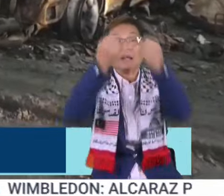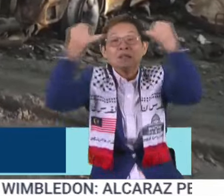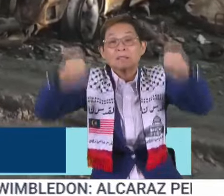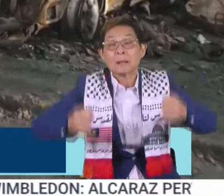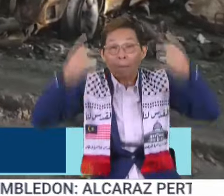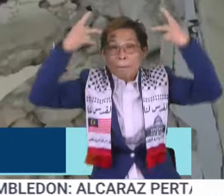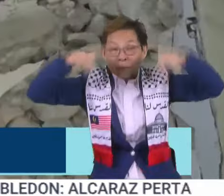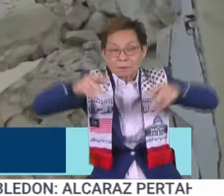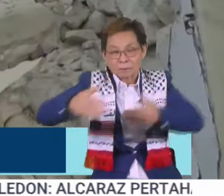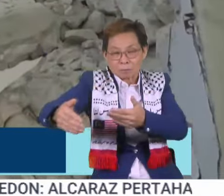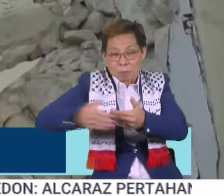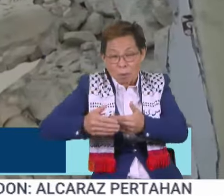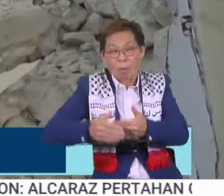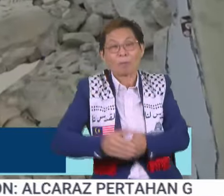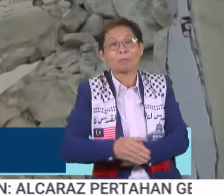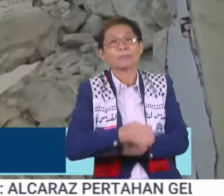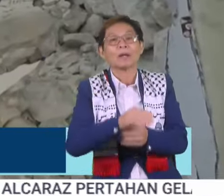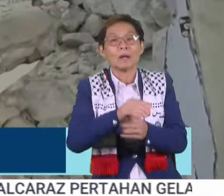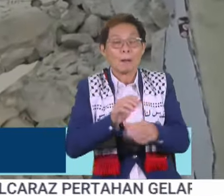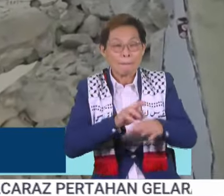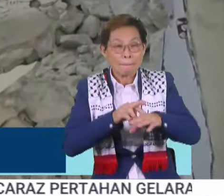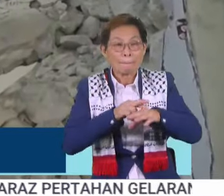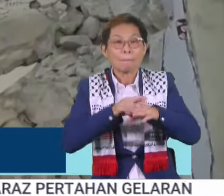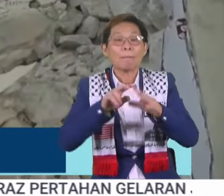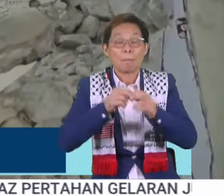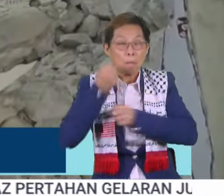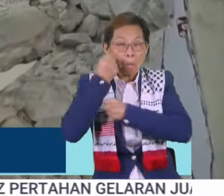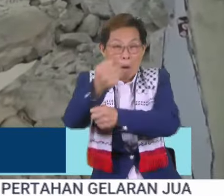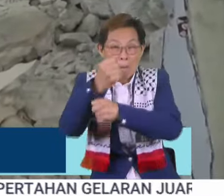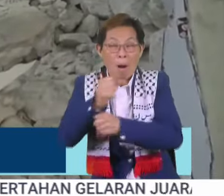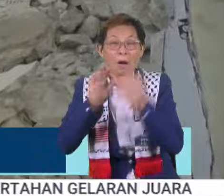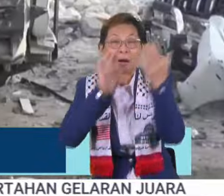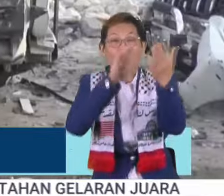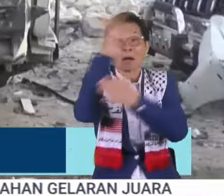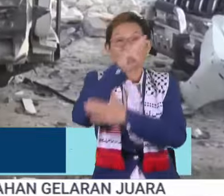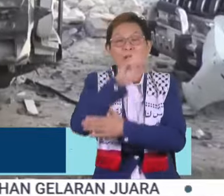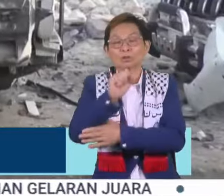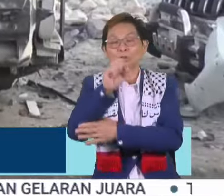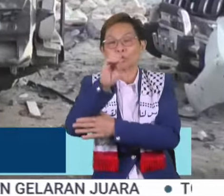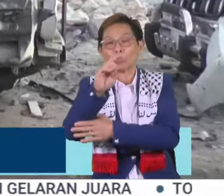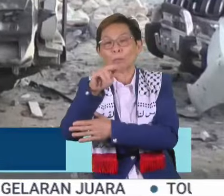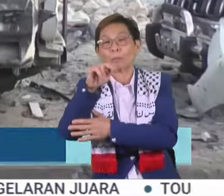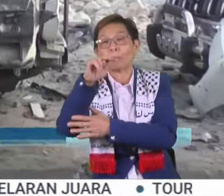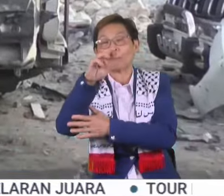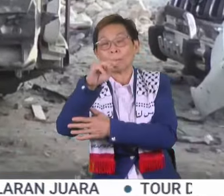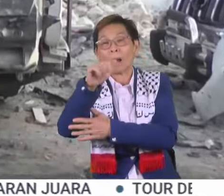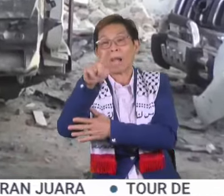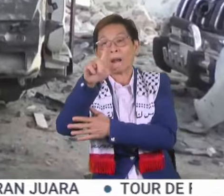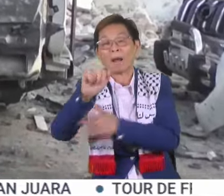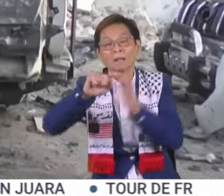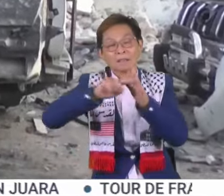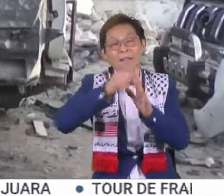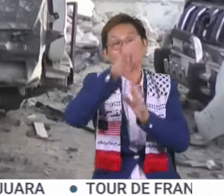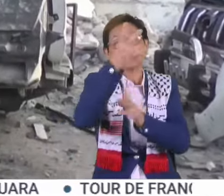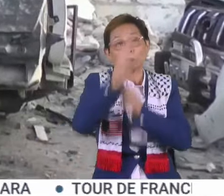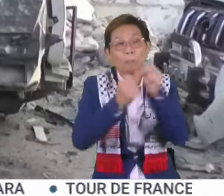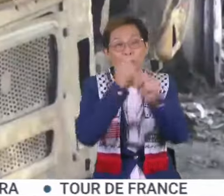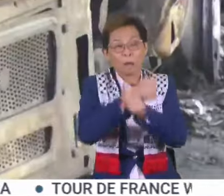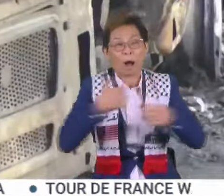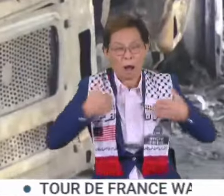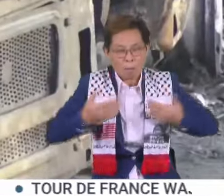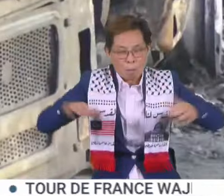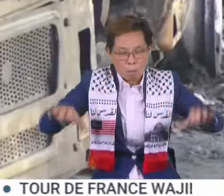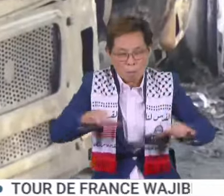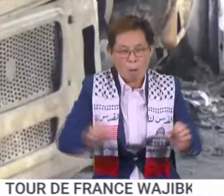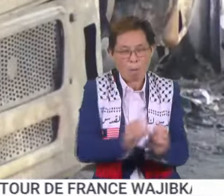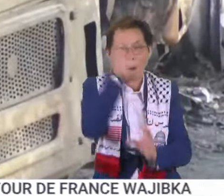Presiden Villa Somalia. Al-Shabaab melancarkan pemberontakan terhadap kerajaan Somalia sejak lebih 17 tahun dan melakukan banyak pengeboman